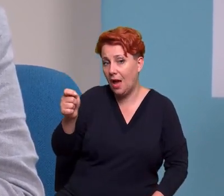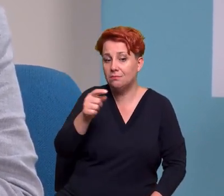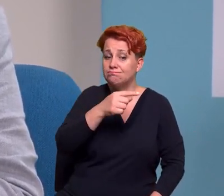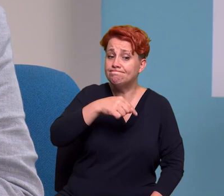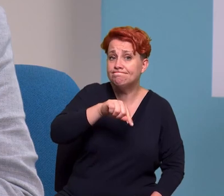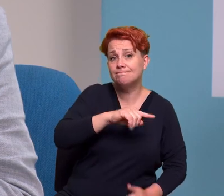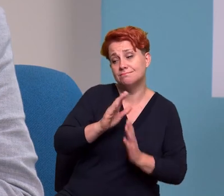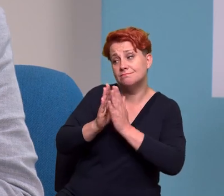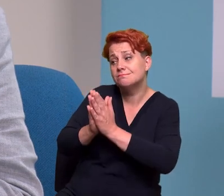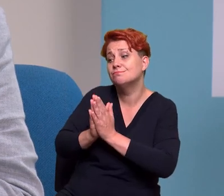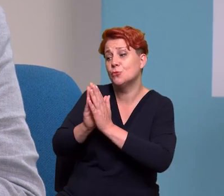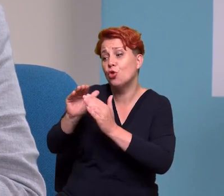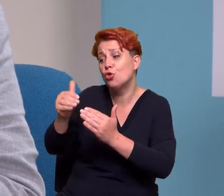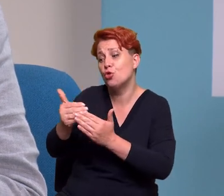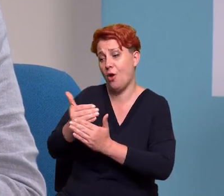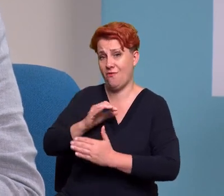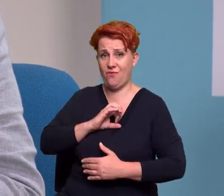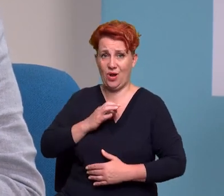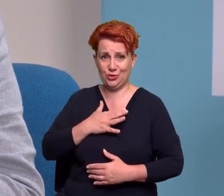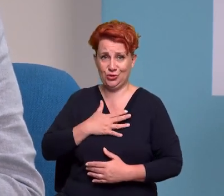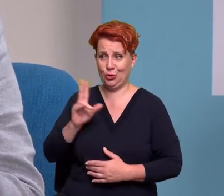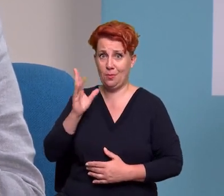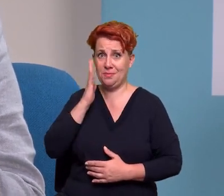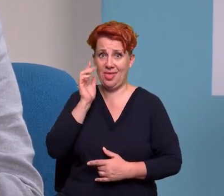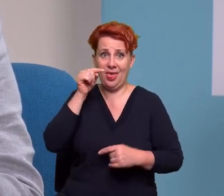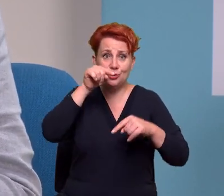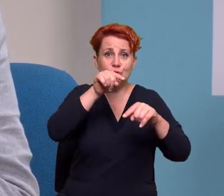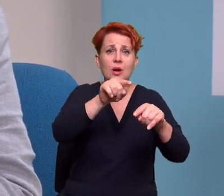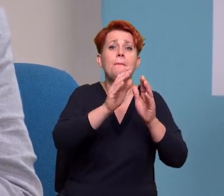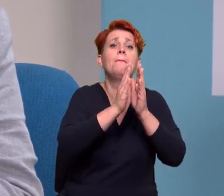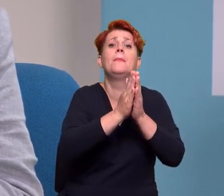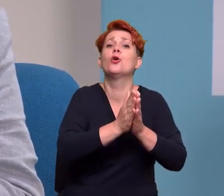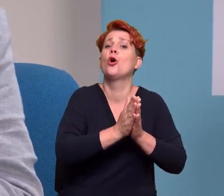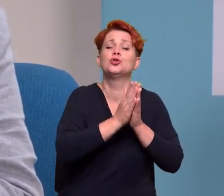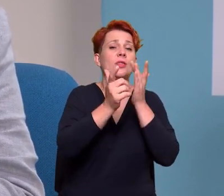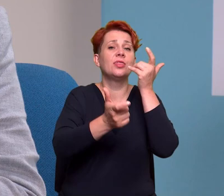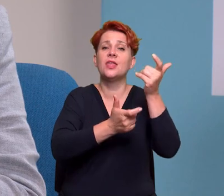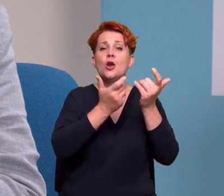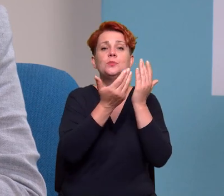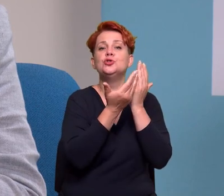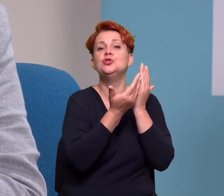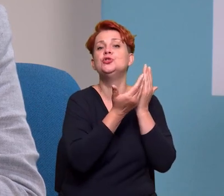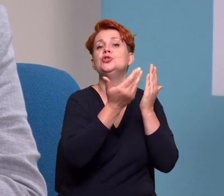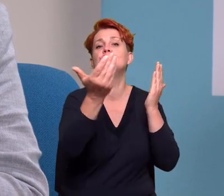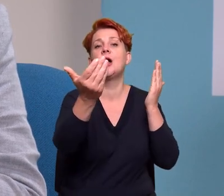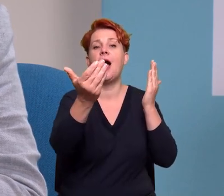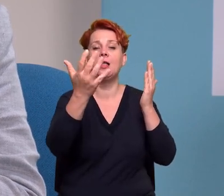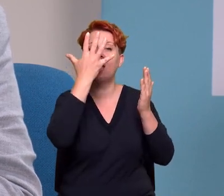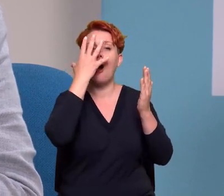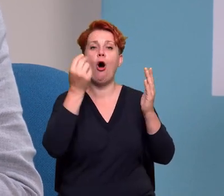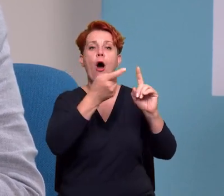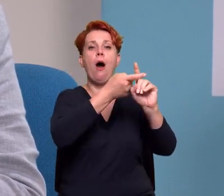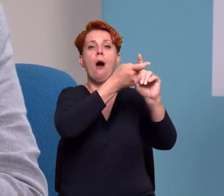poprosili nowych właścicieli, nowych lokatorów, żeby nie zdejmowali ze ściany obrazu,